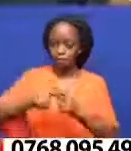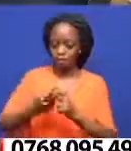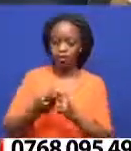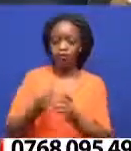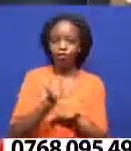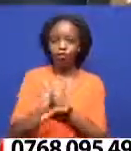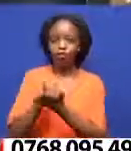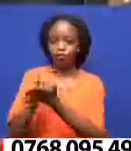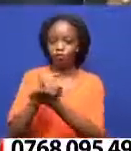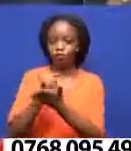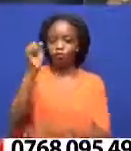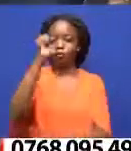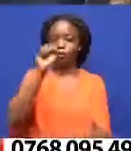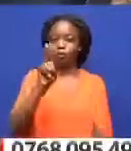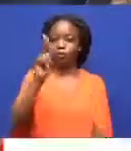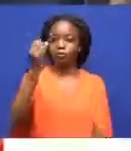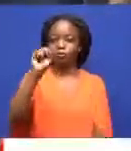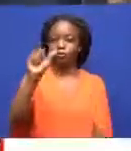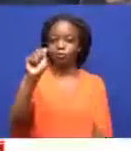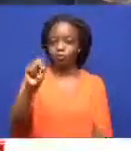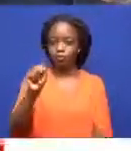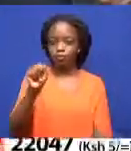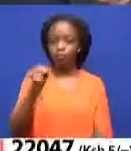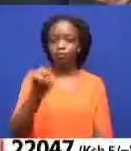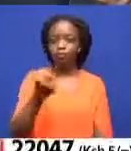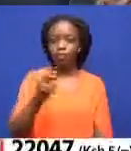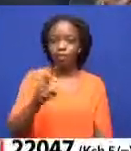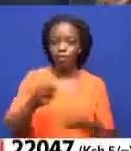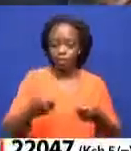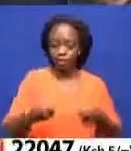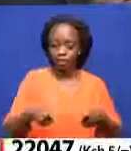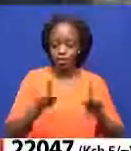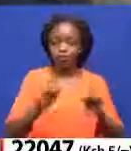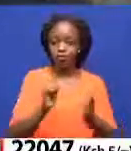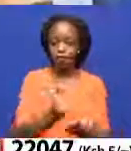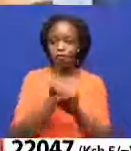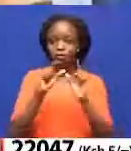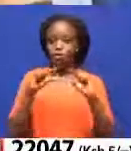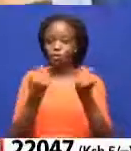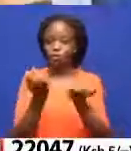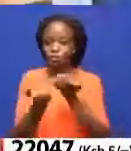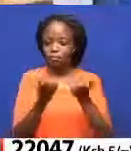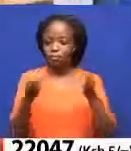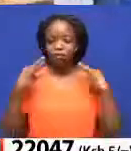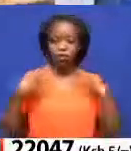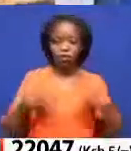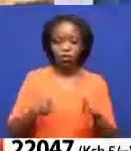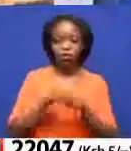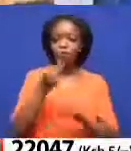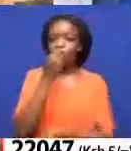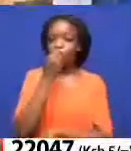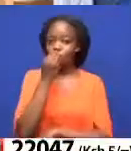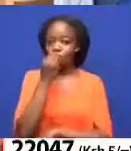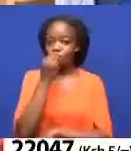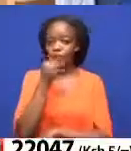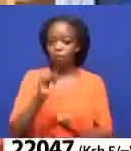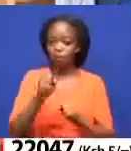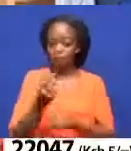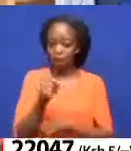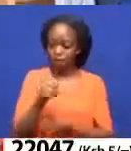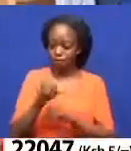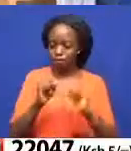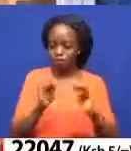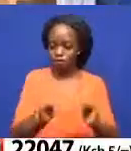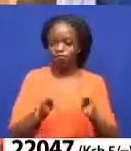Susan Wamboi ambaye ni kiongozi wa kundi la Jungle Vision Self Help Group ambalo huwa linauza nguo na vyakula, akisema pesa hizi zitainua biashara